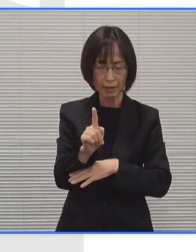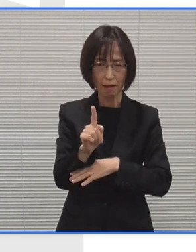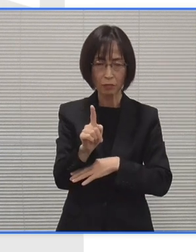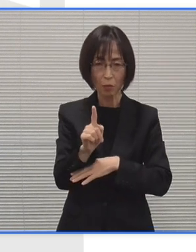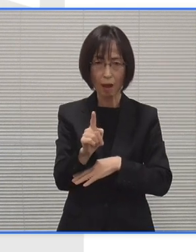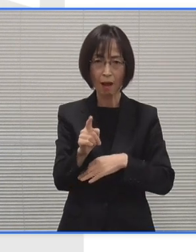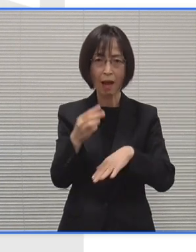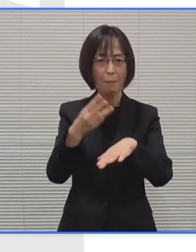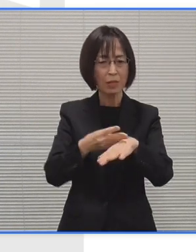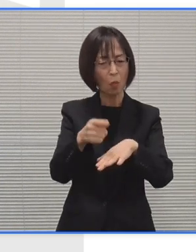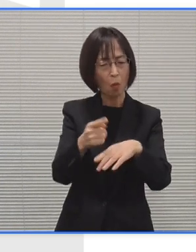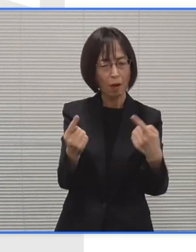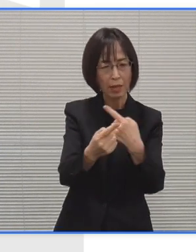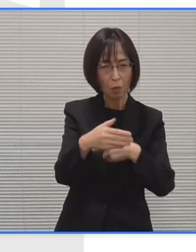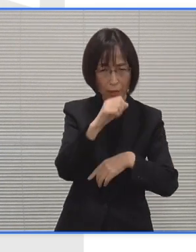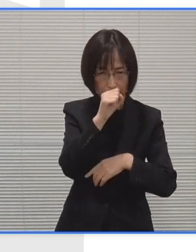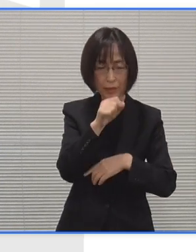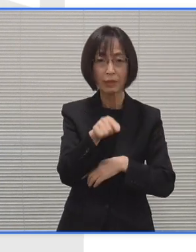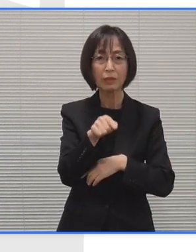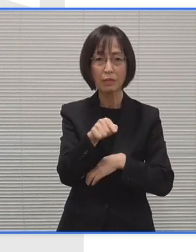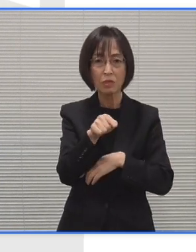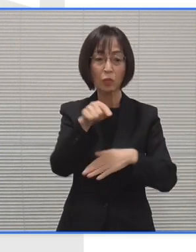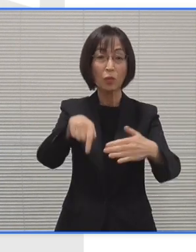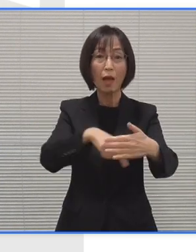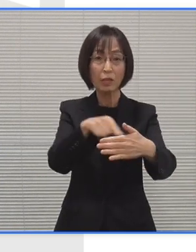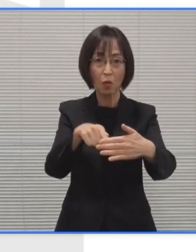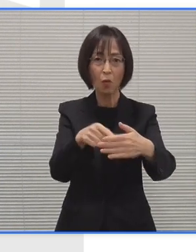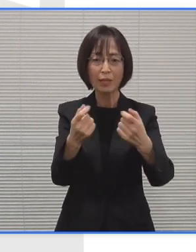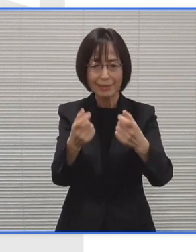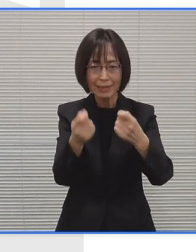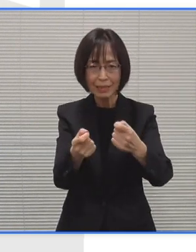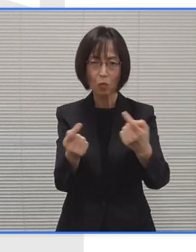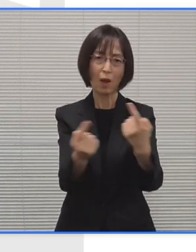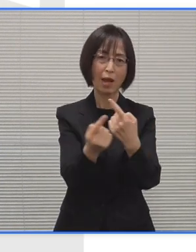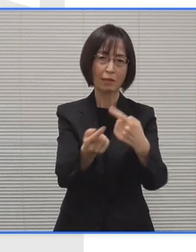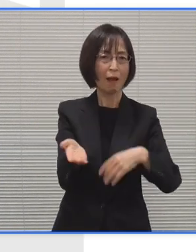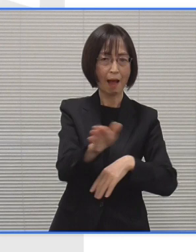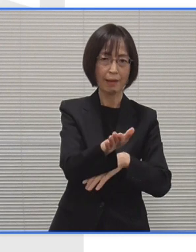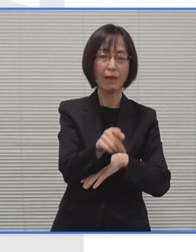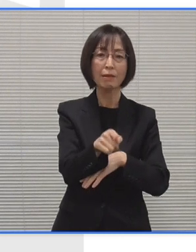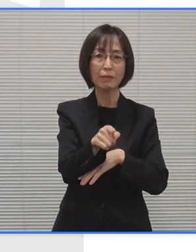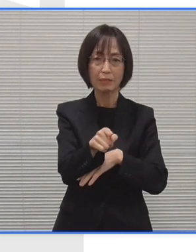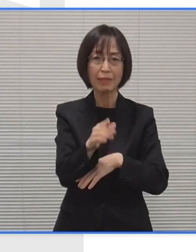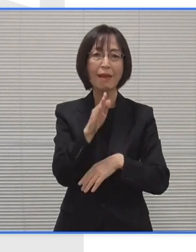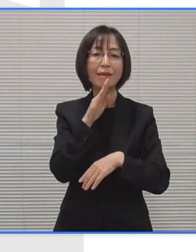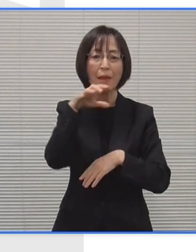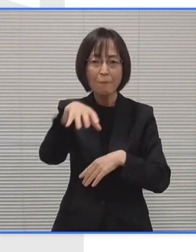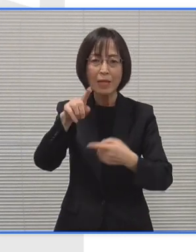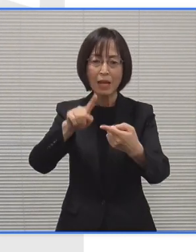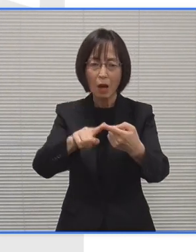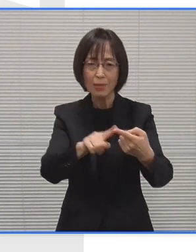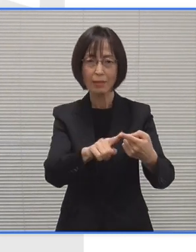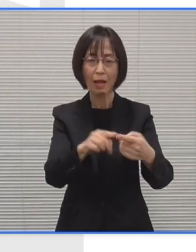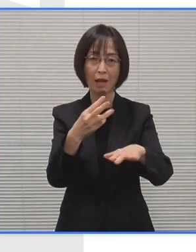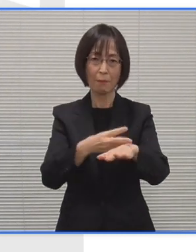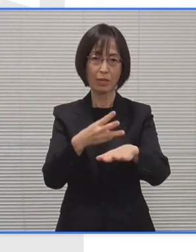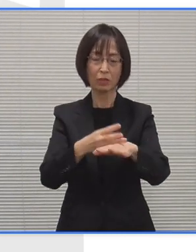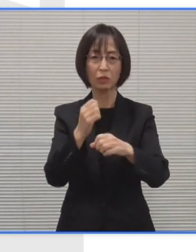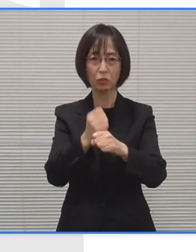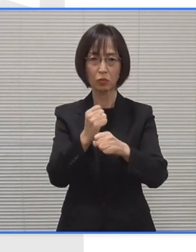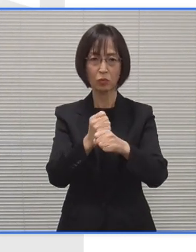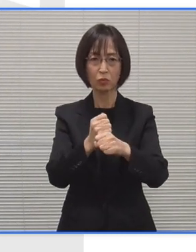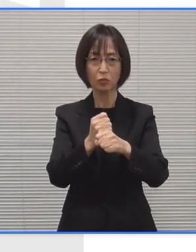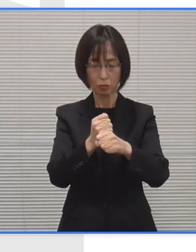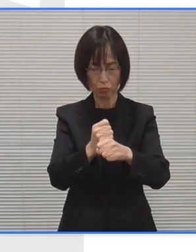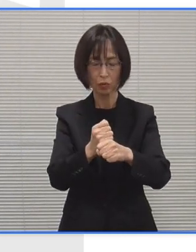マニュアルこれちょっと変えた方がいいなというようなことについては反映をして現場に即したマニュアルを作ってい